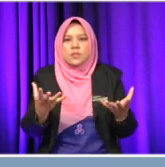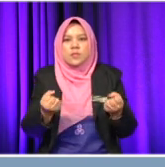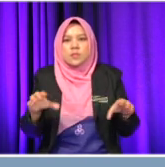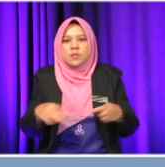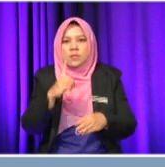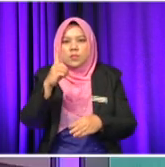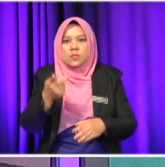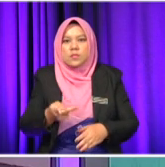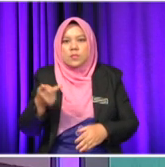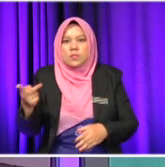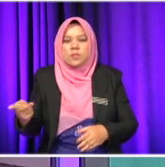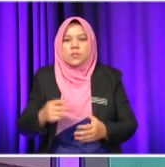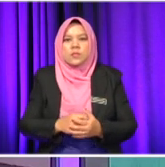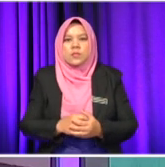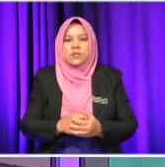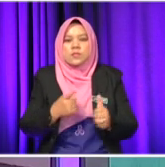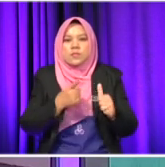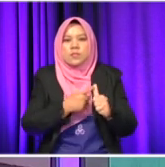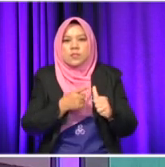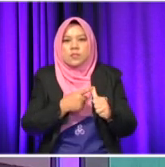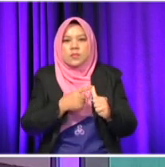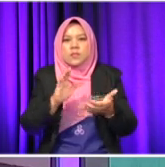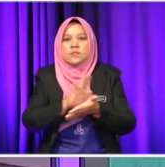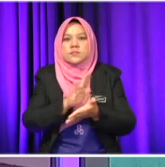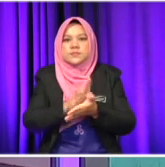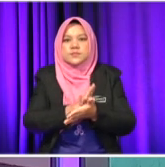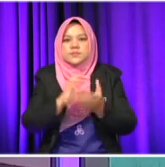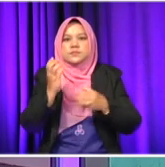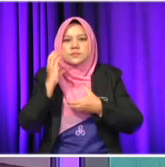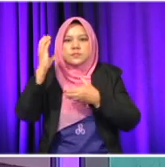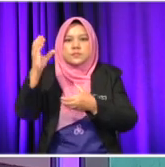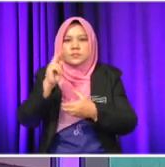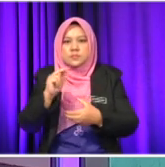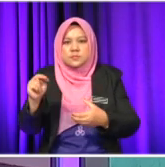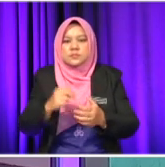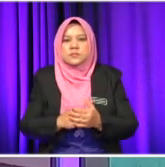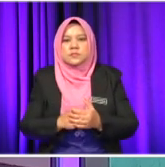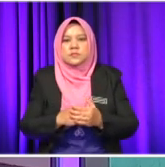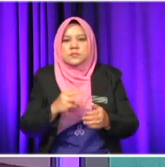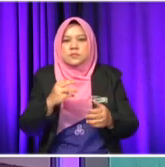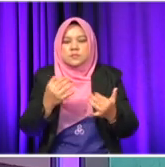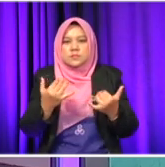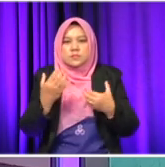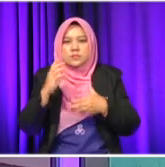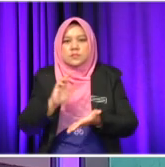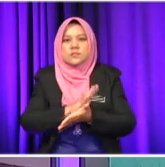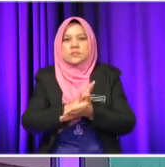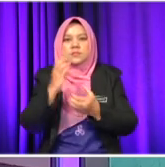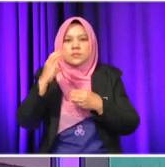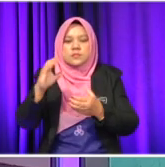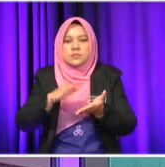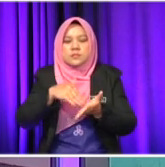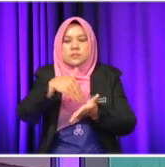yang perlu kita adil lah benda pertama ialah kertas ini kertas cadangan akan dibangunkan